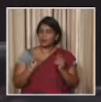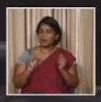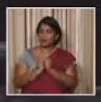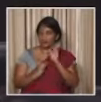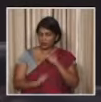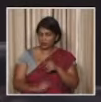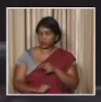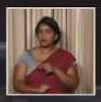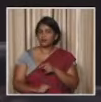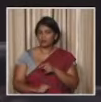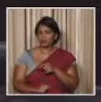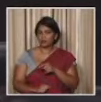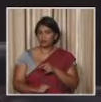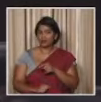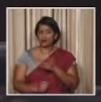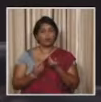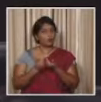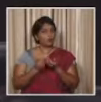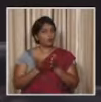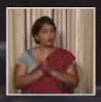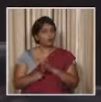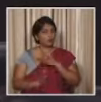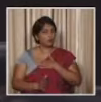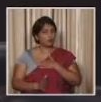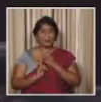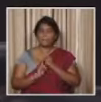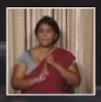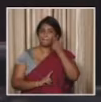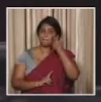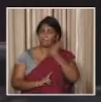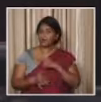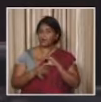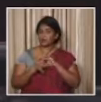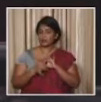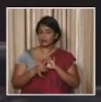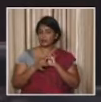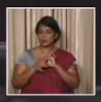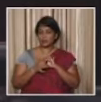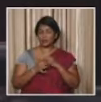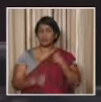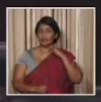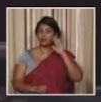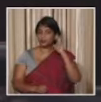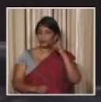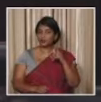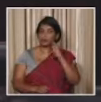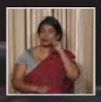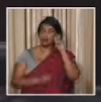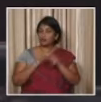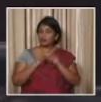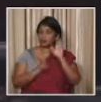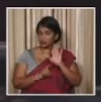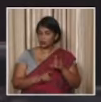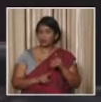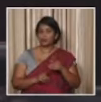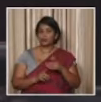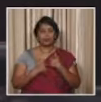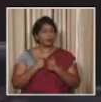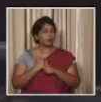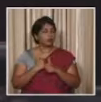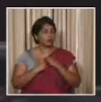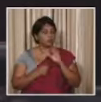කරත් තමන්ගේ පුද්ගලික සම්බන්ධතා හරහා විශේෂයෙන්ම පුරවැසියා සමග